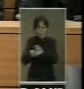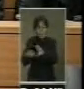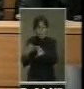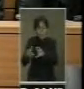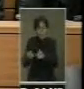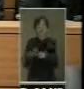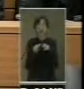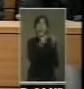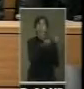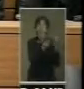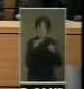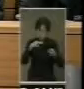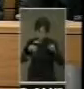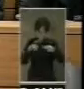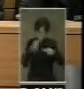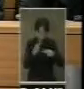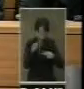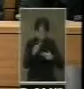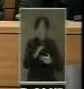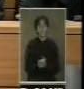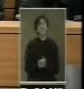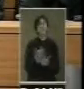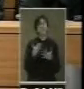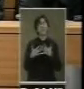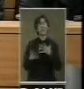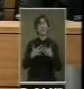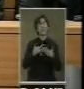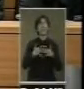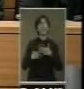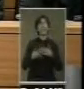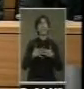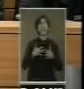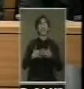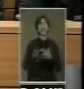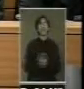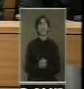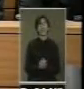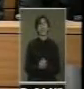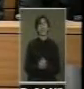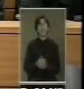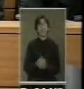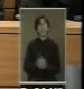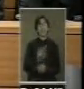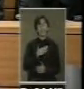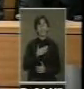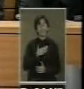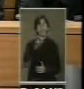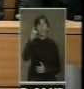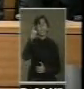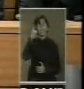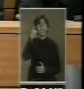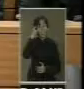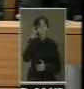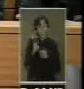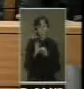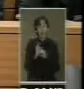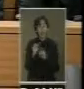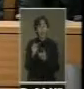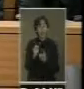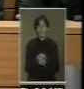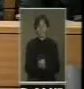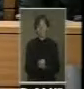ช็คในระดับหนึ่งครับเอาเถอะครับไม่เป็นไรครับ ครับครับ ของจริงแล้ว ท่านวิตกกังว